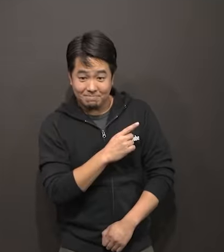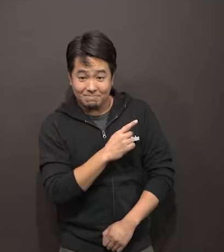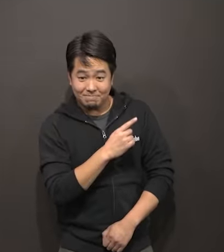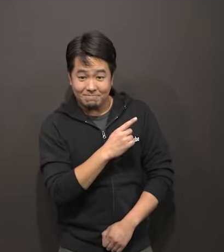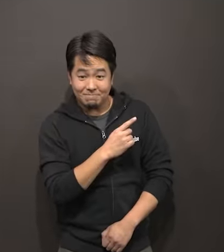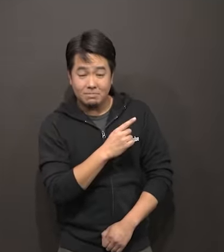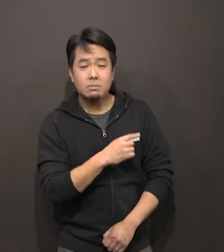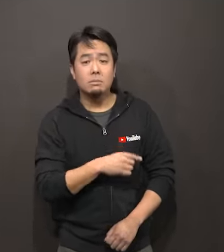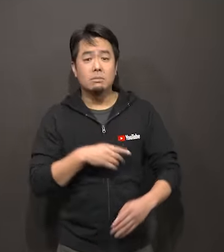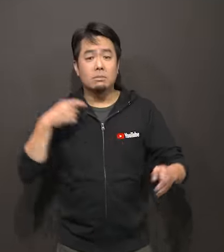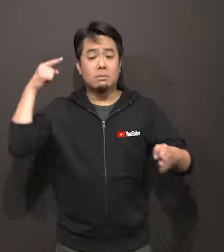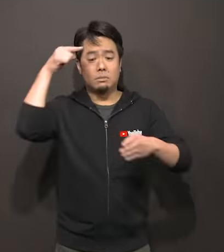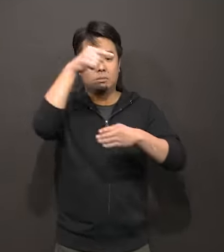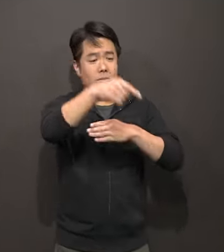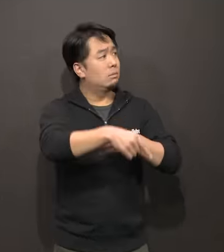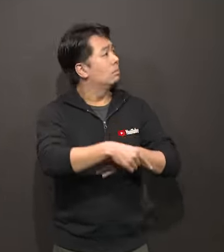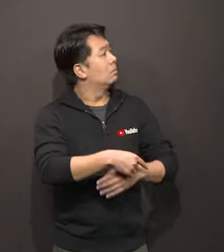아아아아아아아아아